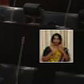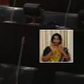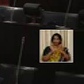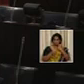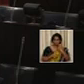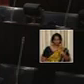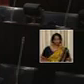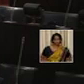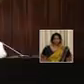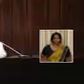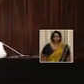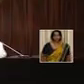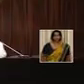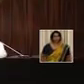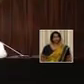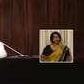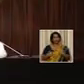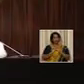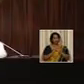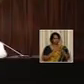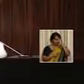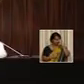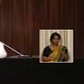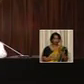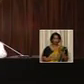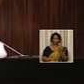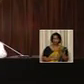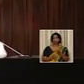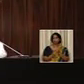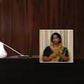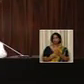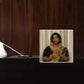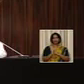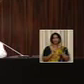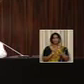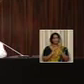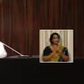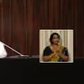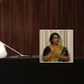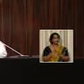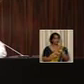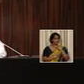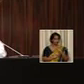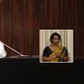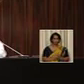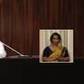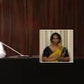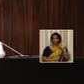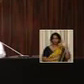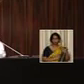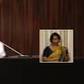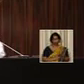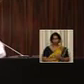කිරීම සම්බන්ධයෙන්. ප්‍රශ්න අංක 2 ගරු බුද්ධික පත්‍රණ මැතිතුමා මුදල් ආර්ථික ස්ථයිකරණ හා ජාතික ප්‍රතිපත්ති අමාත්‍යමාගෙන් ඇසීමට පැමිණ